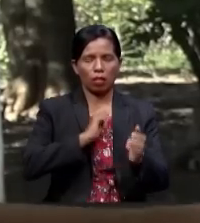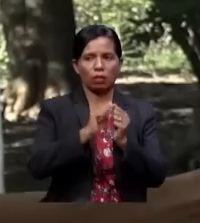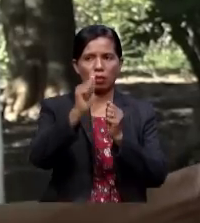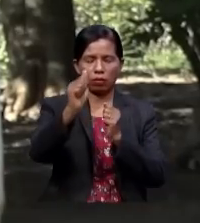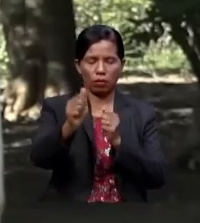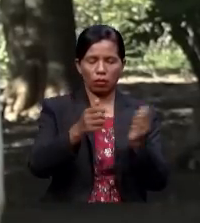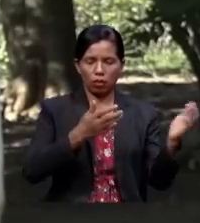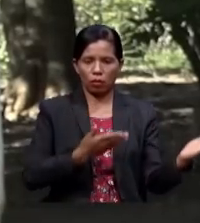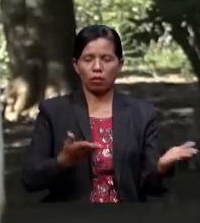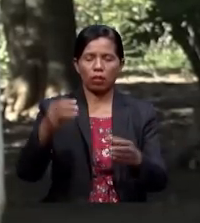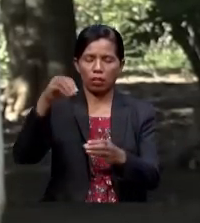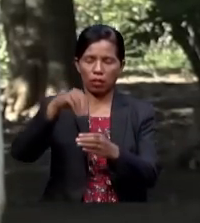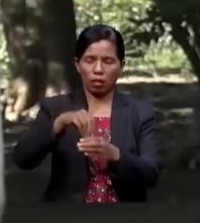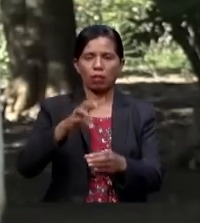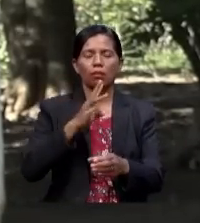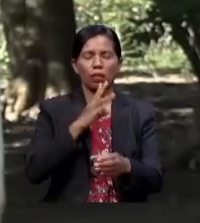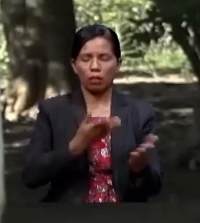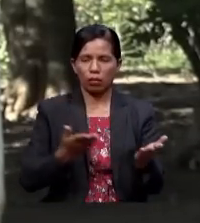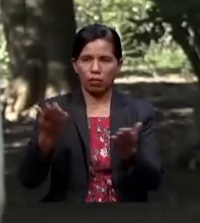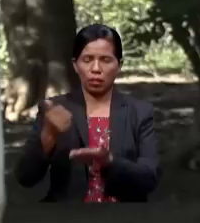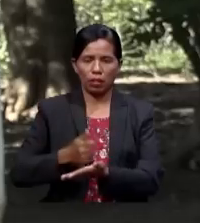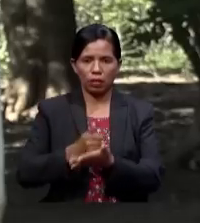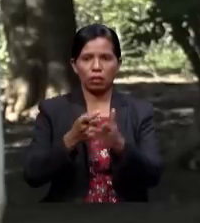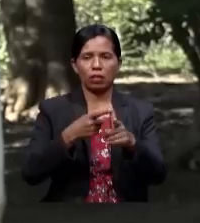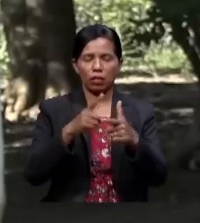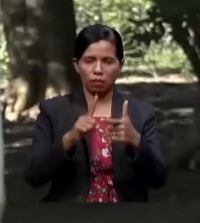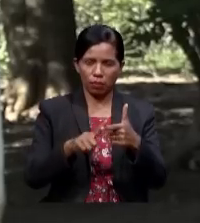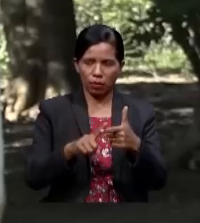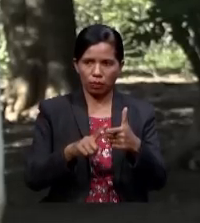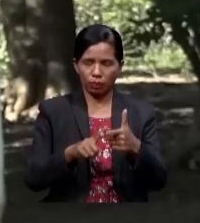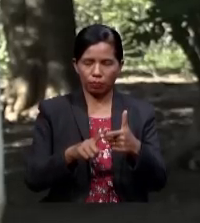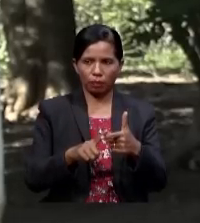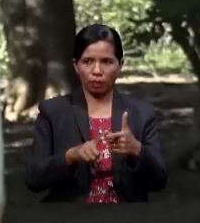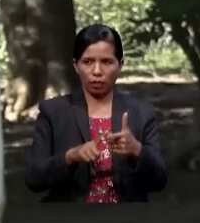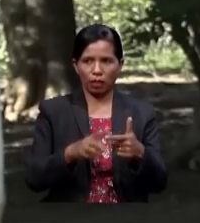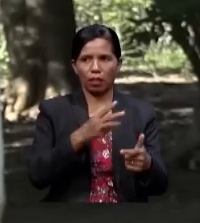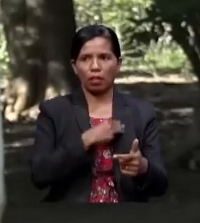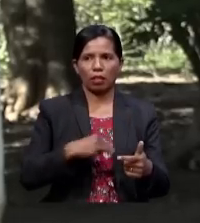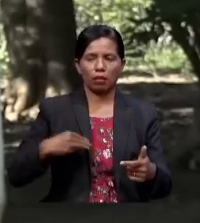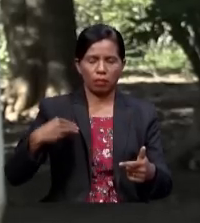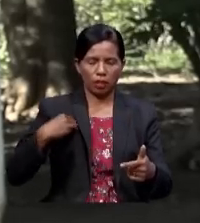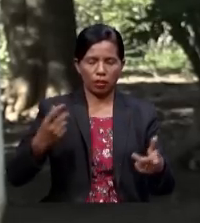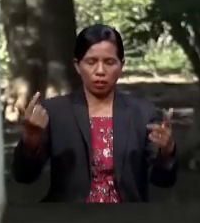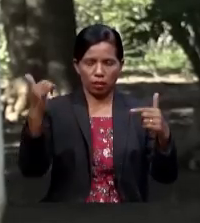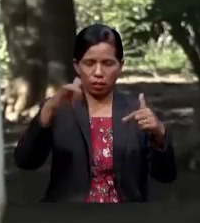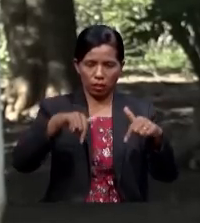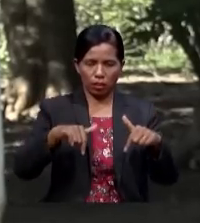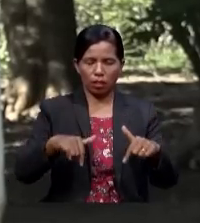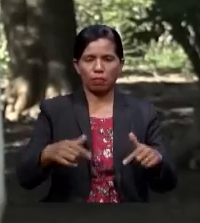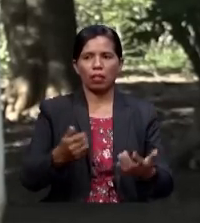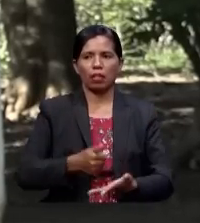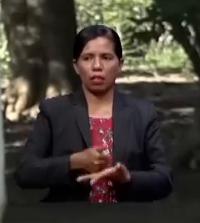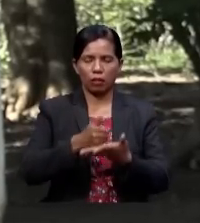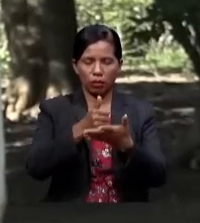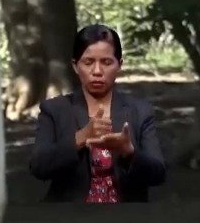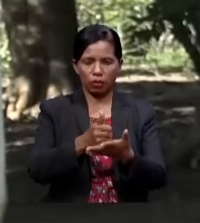ncp ser melalui metawela depois nune ansam la dumai madre sirato afina sir taurun firkun